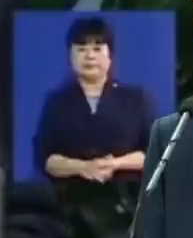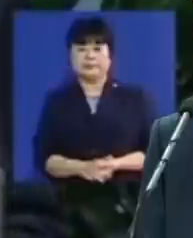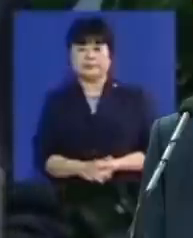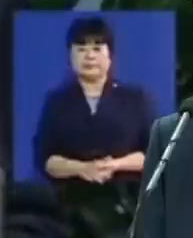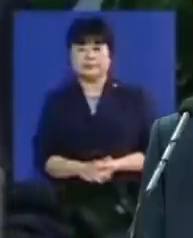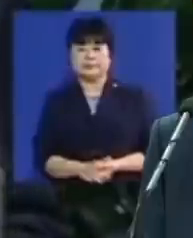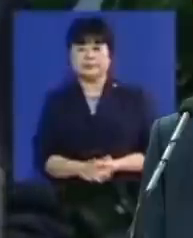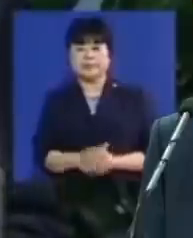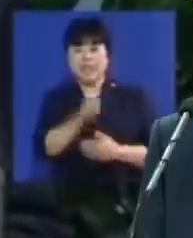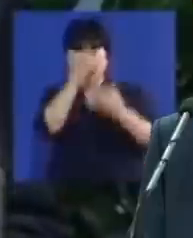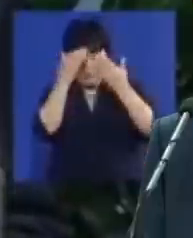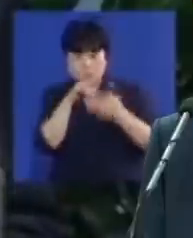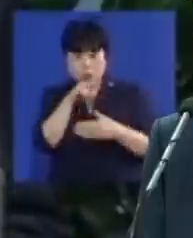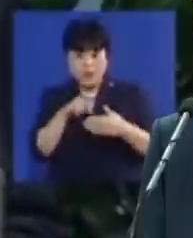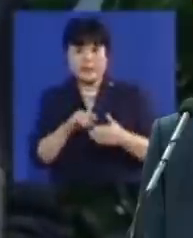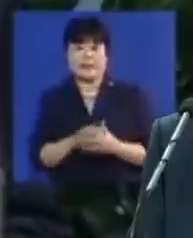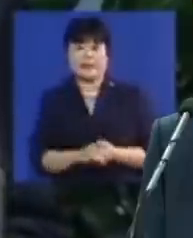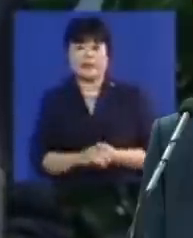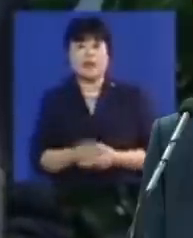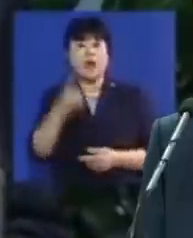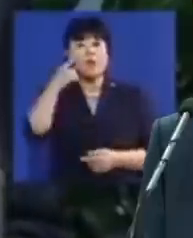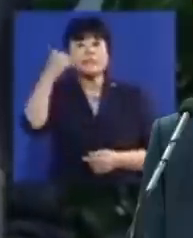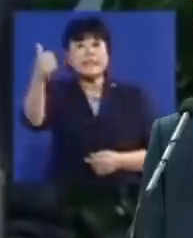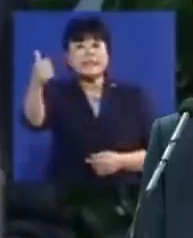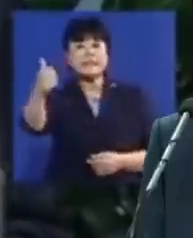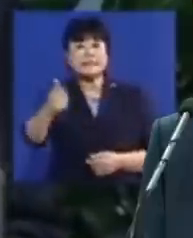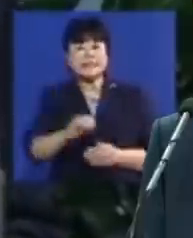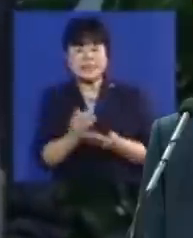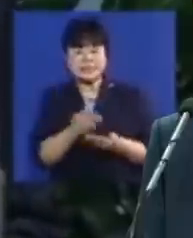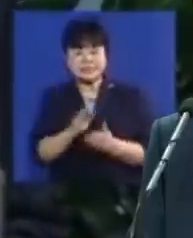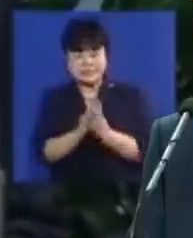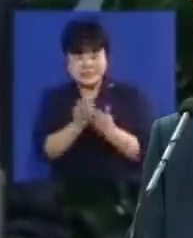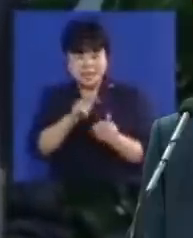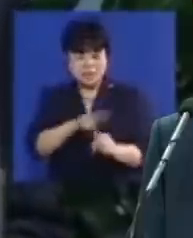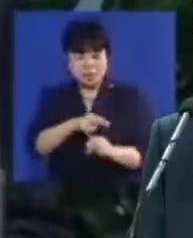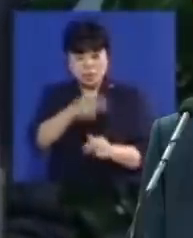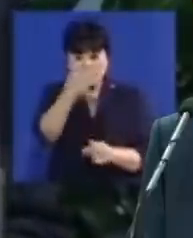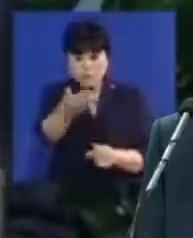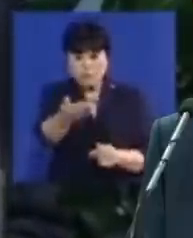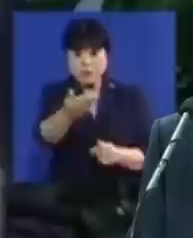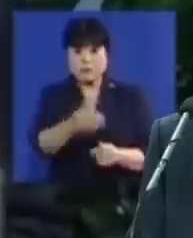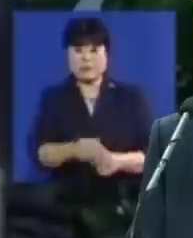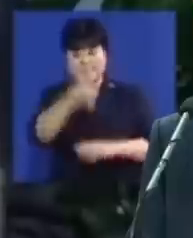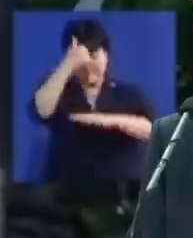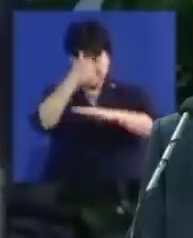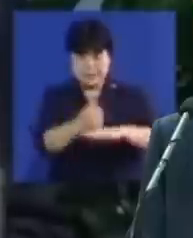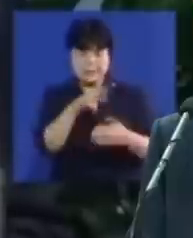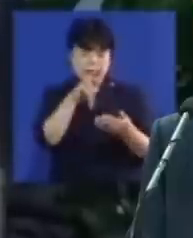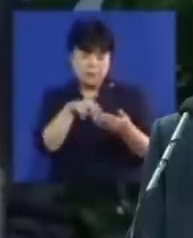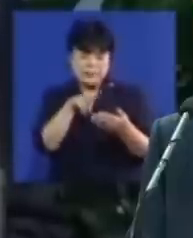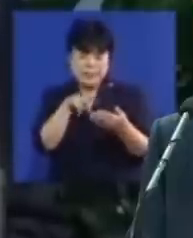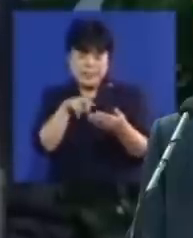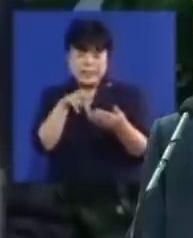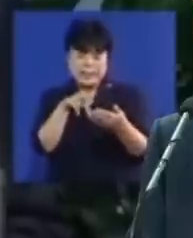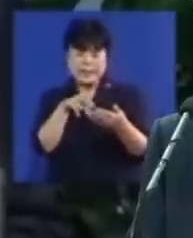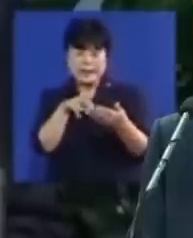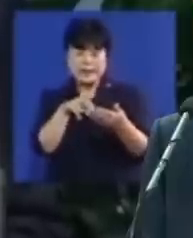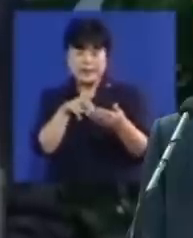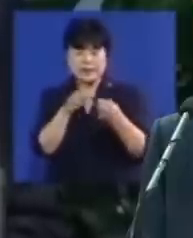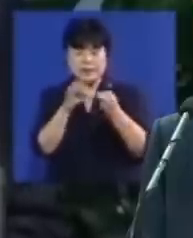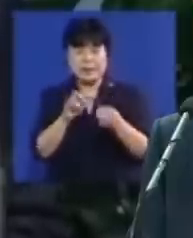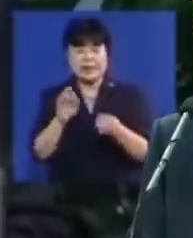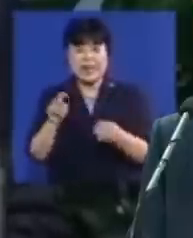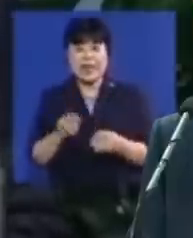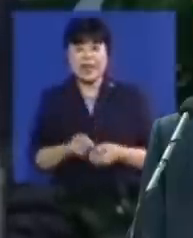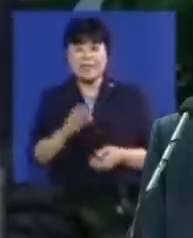그 수용소 내 차플레인 목사님이 성경책을 한 권 주시기에 마지막 읽어보자고 성경을 읽는 동안에